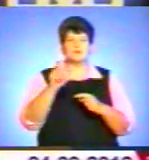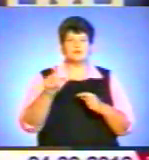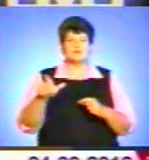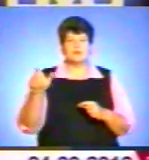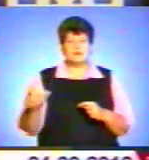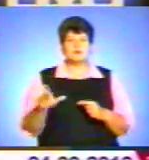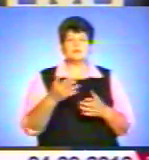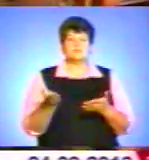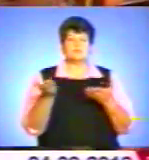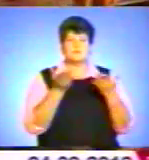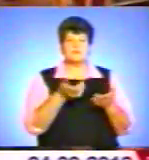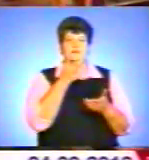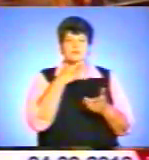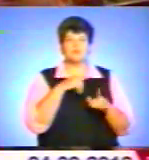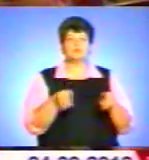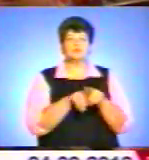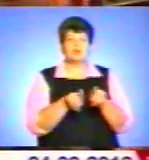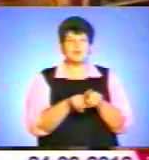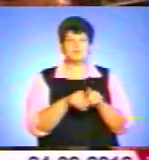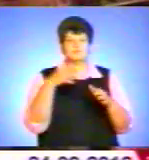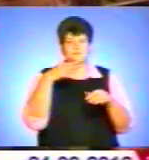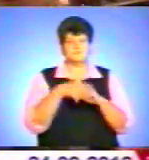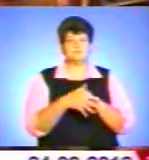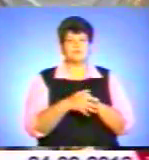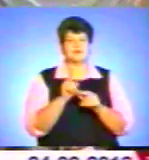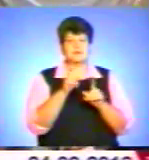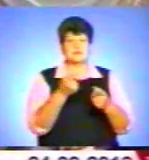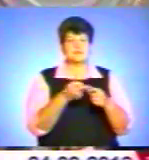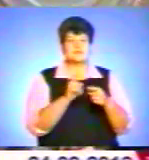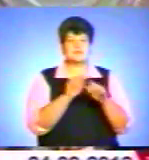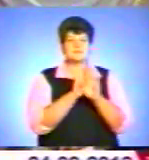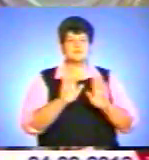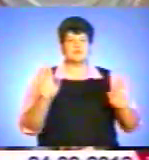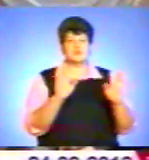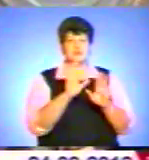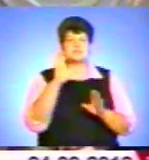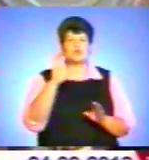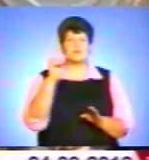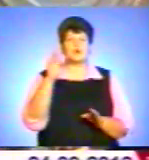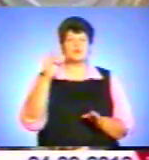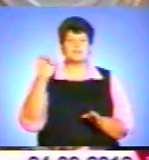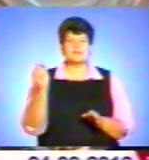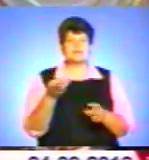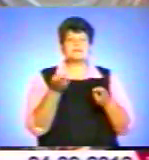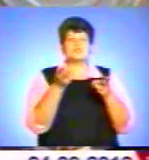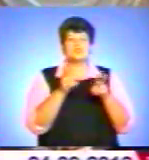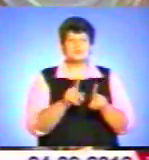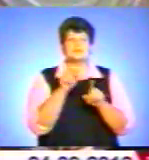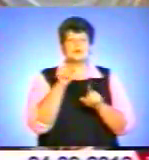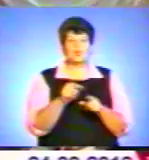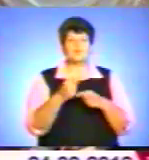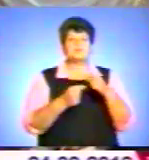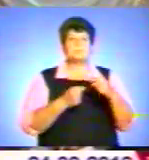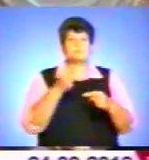такою ж активною і свідомою, як ця неперевершена співачка. Соломія Крушельницька залишила таку спадщину, що і